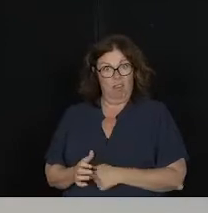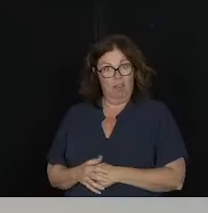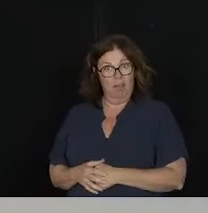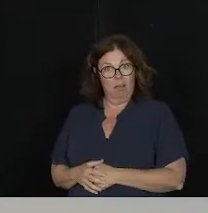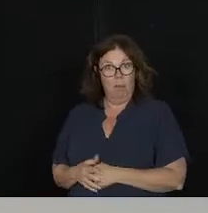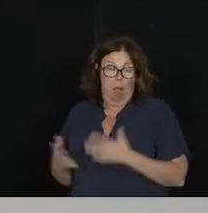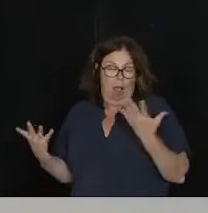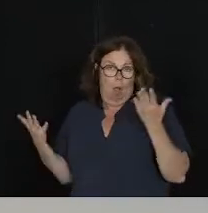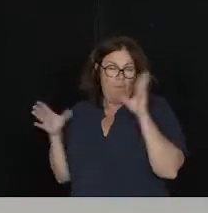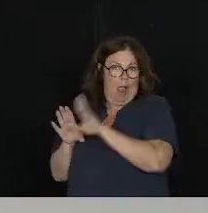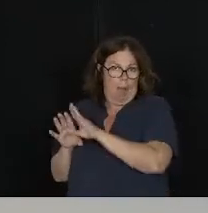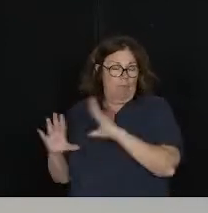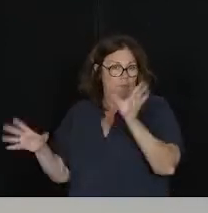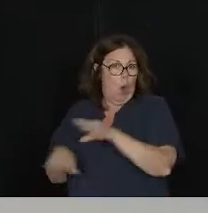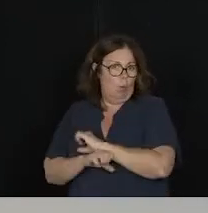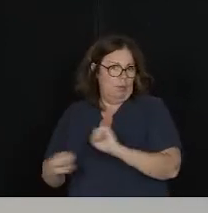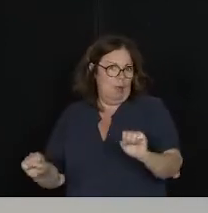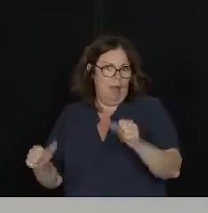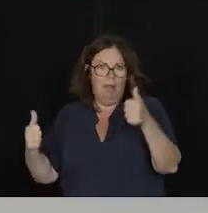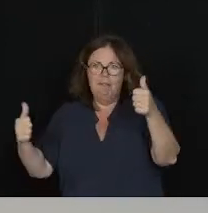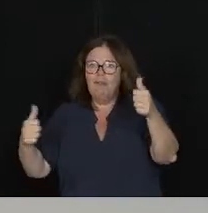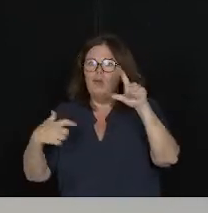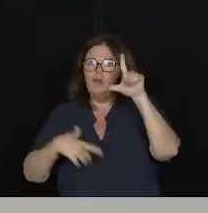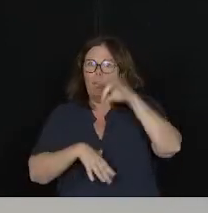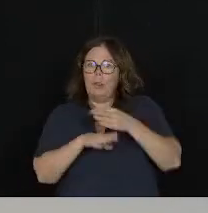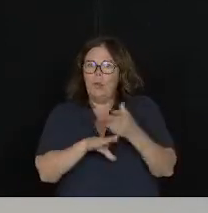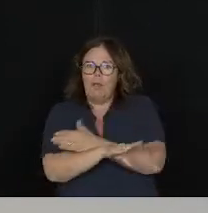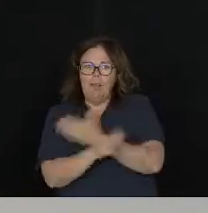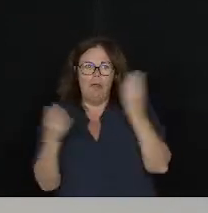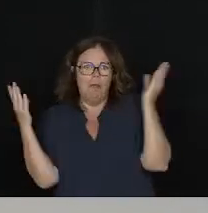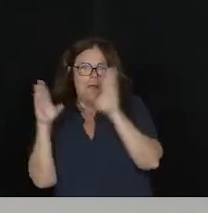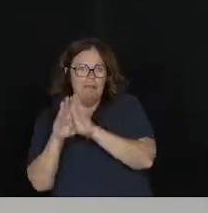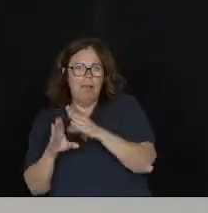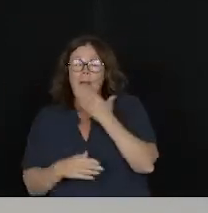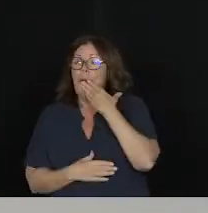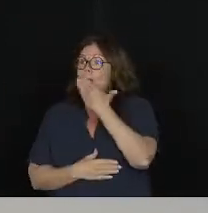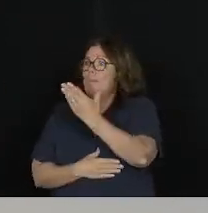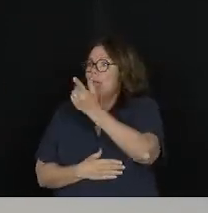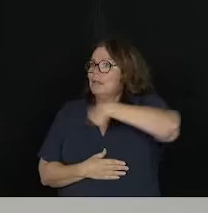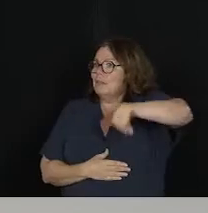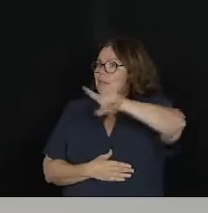On termine. Et ben formidable, on termine avec 2 minutes d'avance. Merci infiniment